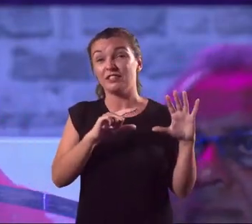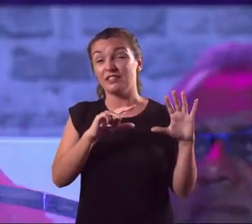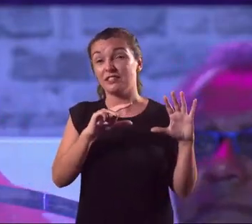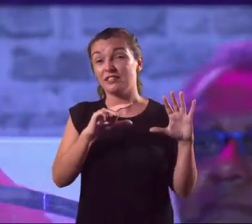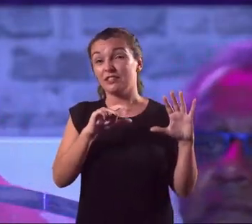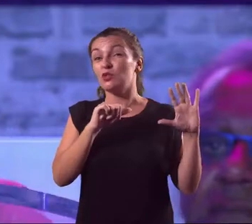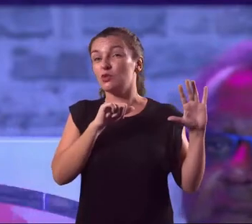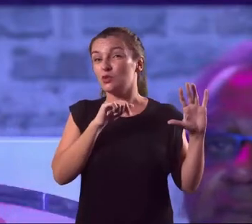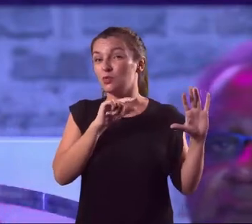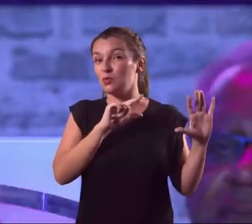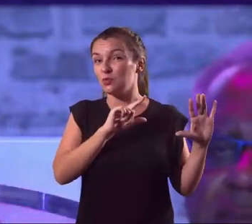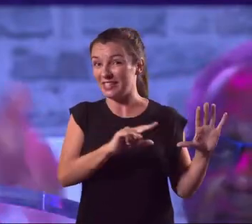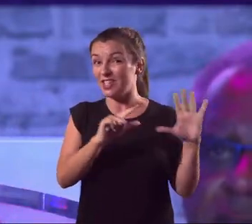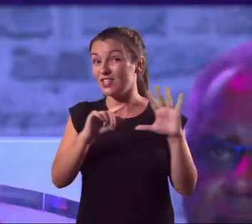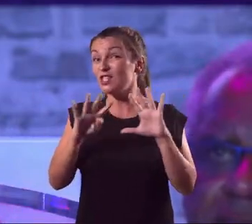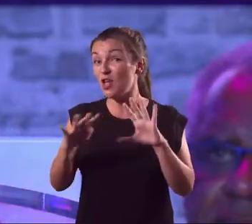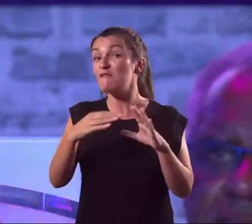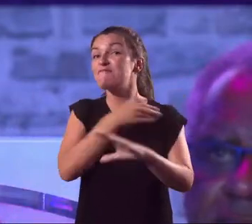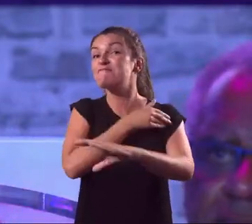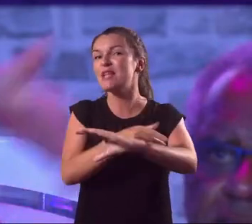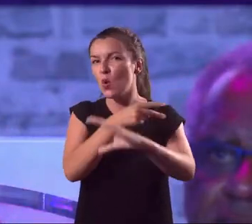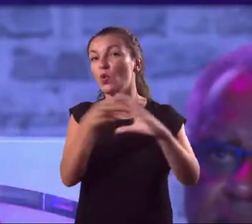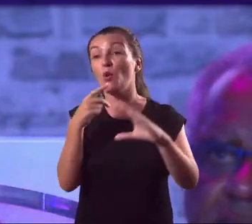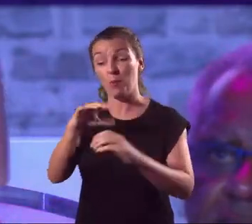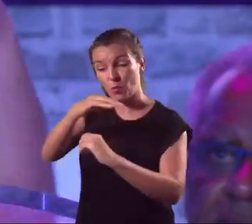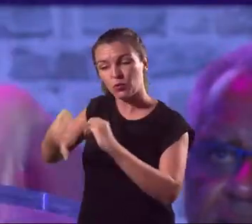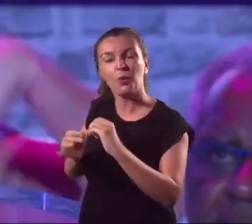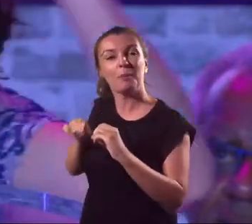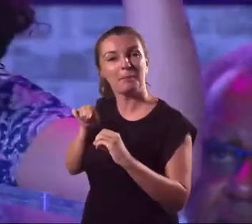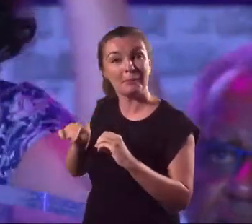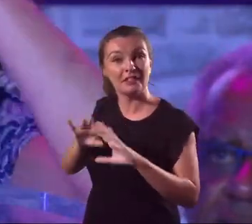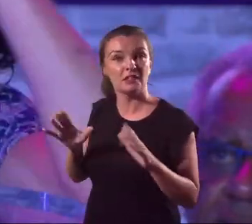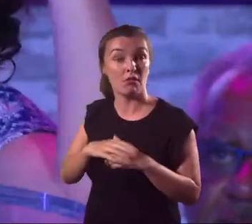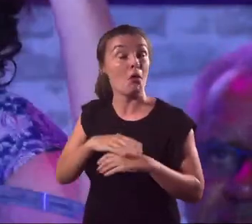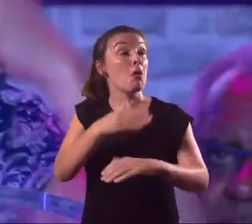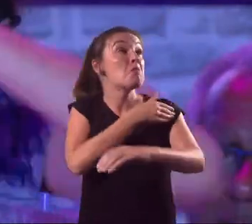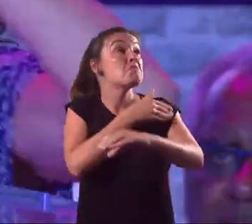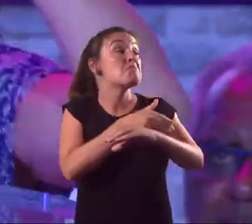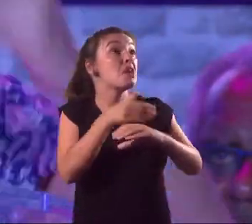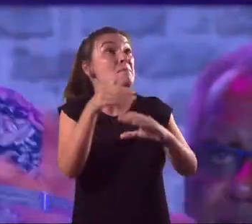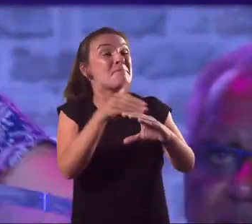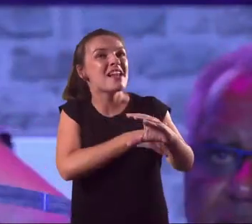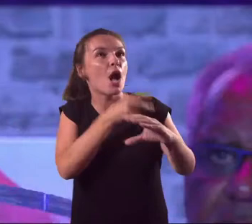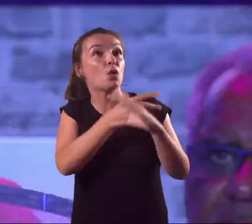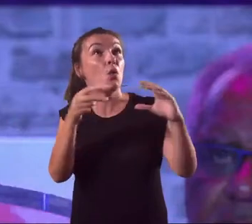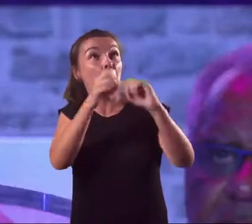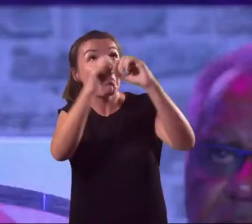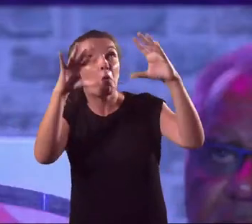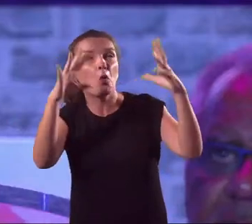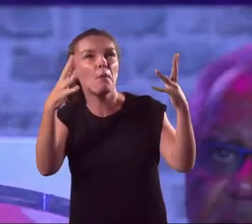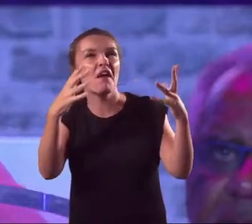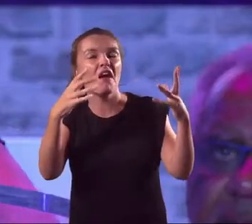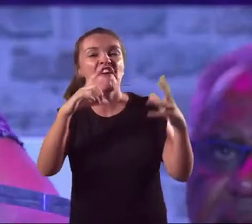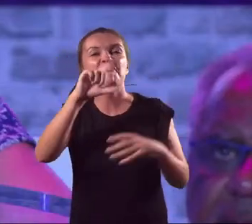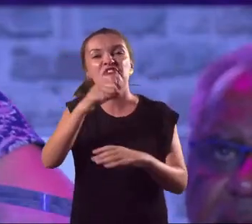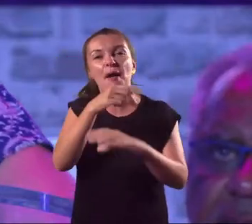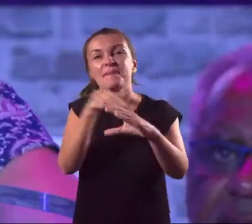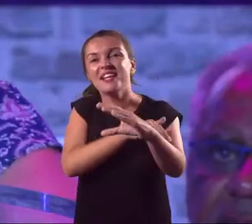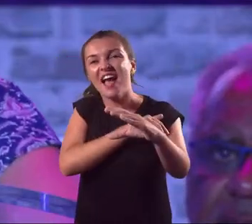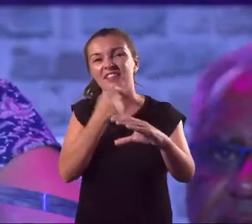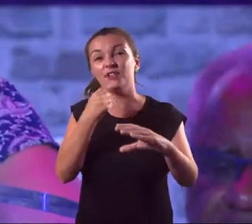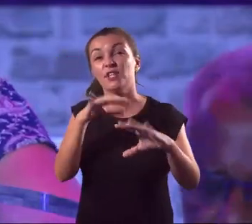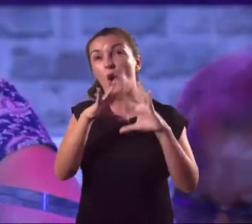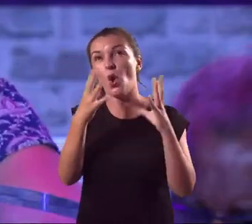année. Et évidemment, pour vous donner une idée, parce que des milliards d'euros, c'est abstrait, 20 milliards d'euros, c'est l'équivalent de 600